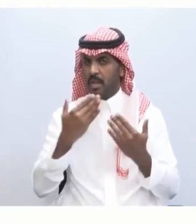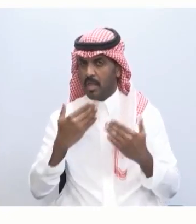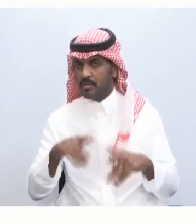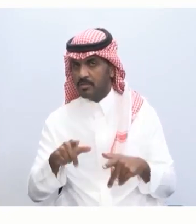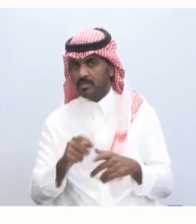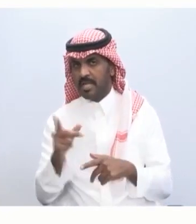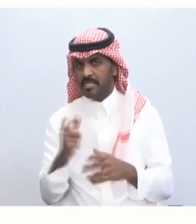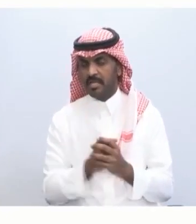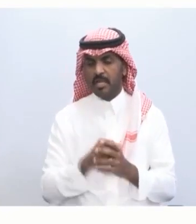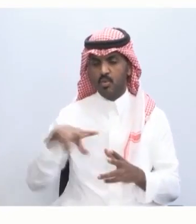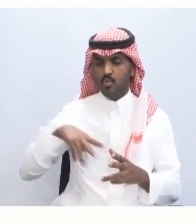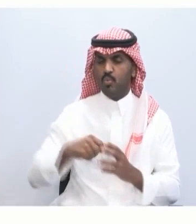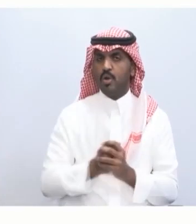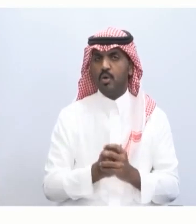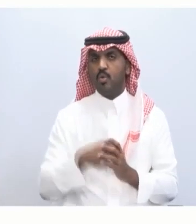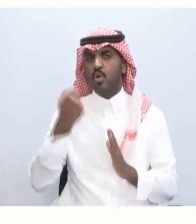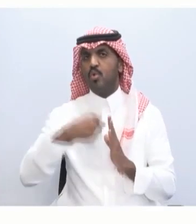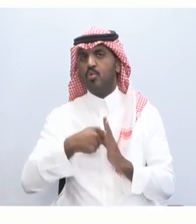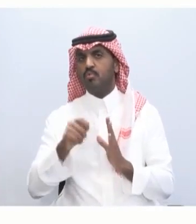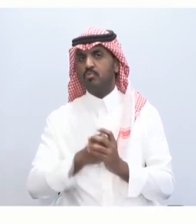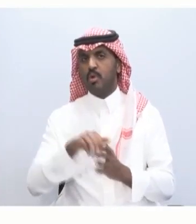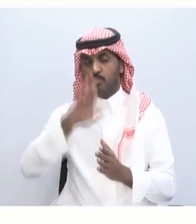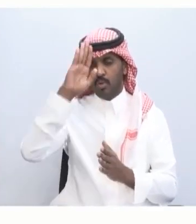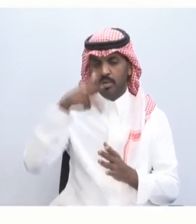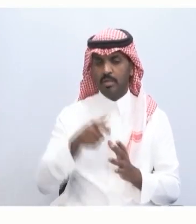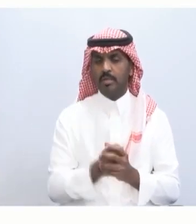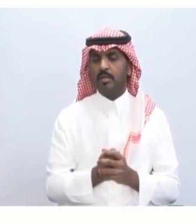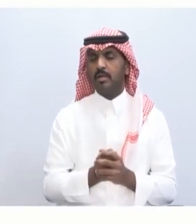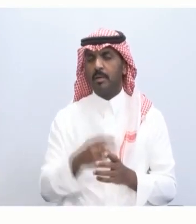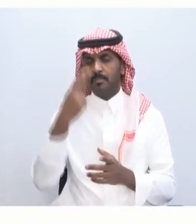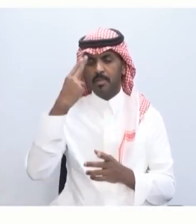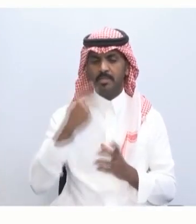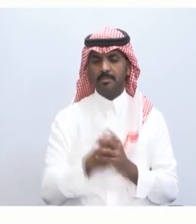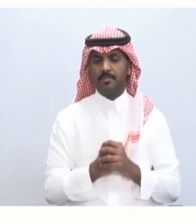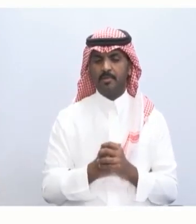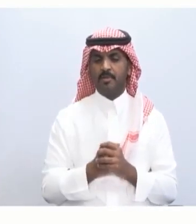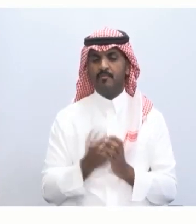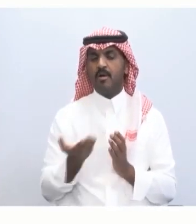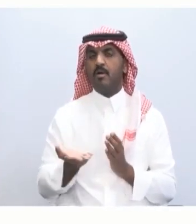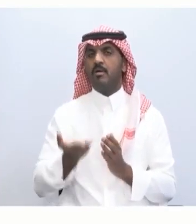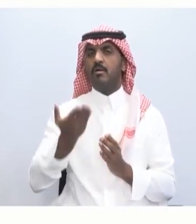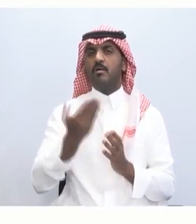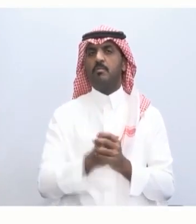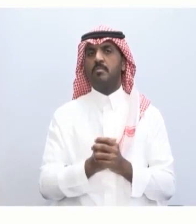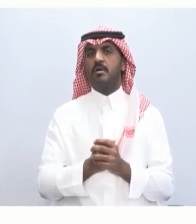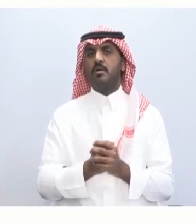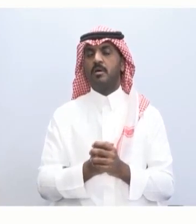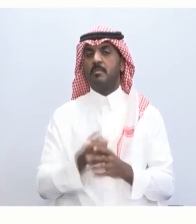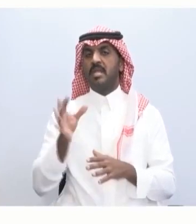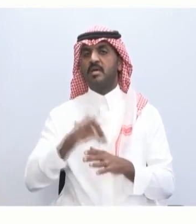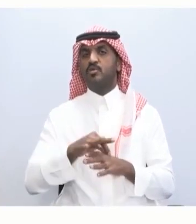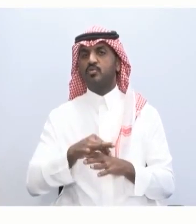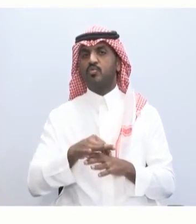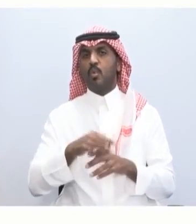بالاماره والحكم لابنه الملك عبد العزيز فقام الناس وبايعوه